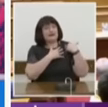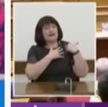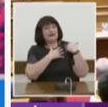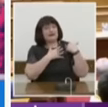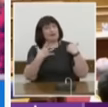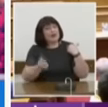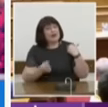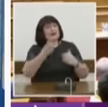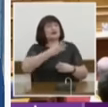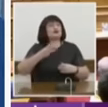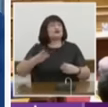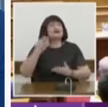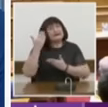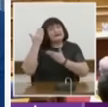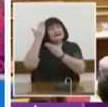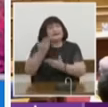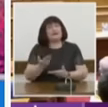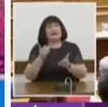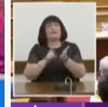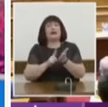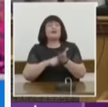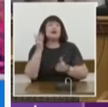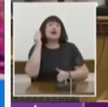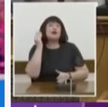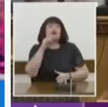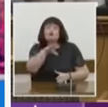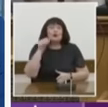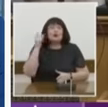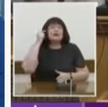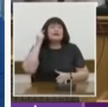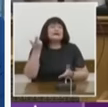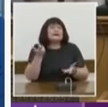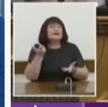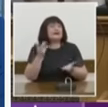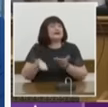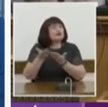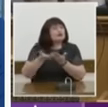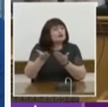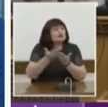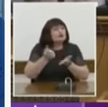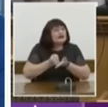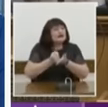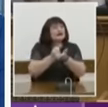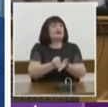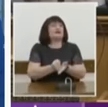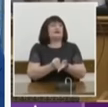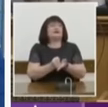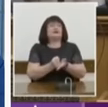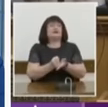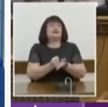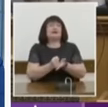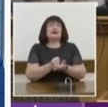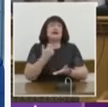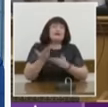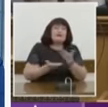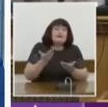χριστι ό αίτημα λ κία μιλήσουμε να μιλήσουμε για αυτό που συμβαίνει τώρα εδώ στο συριζα διότι αυτό που συμβαίνει είναι πάρα πολύ σοβαρό ε